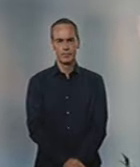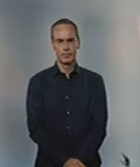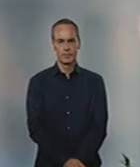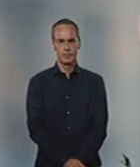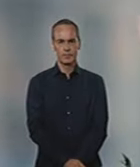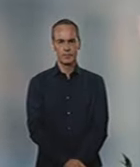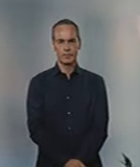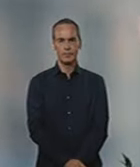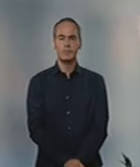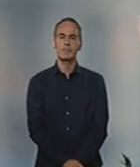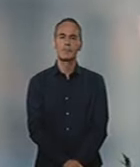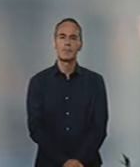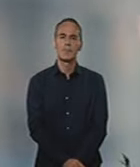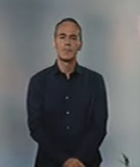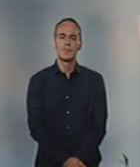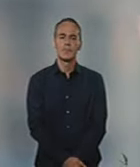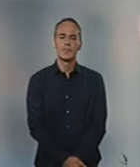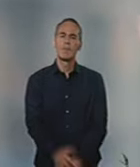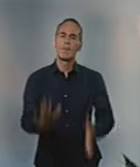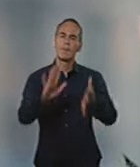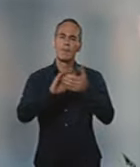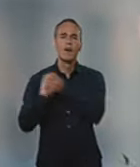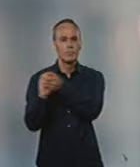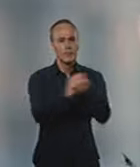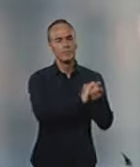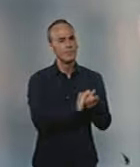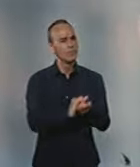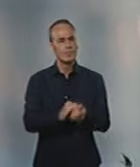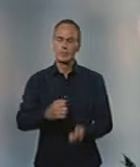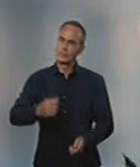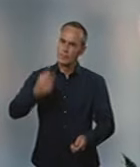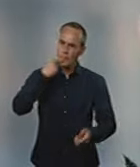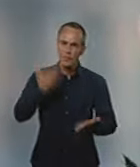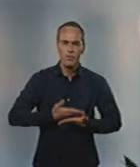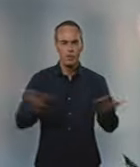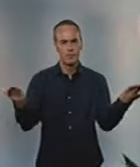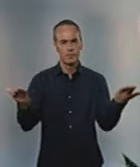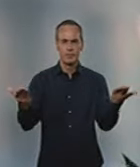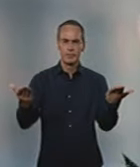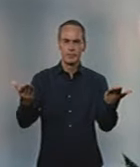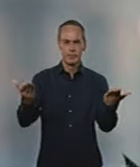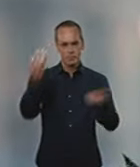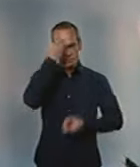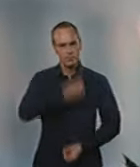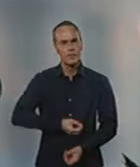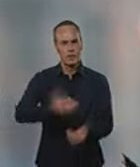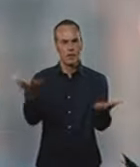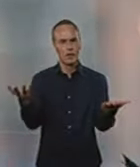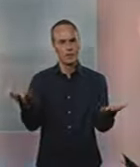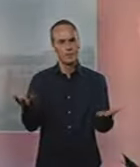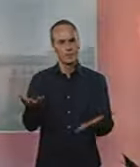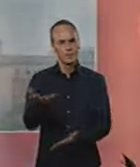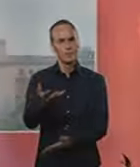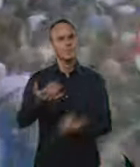confiance mes chers amis à T je veux le dire si nous avons pris le risque de